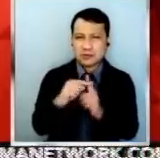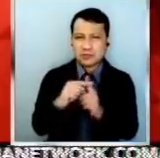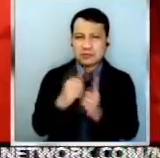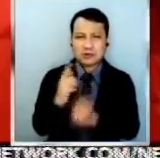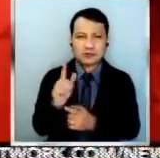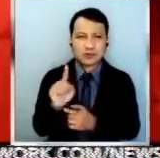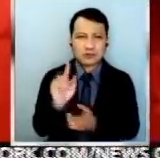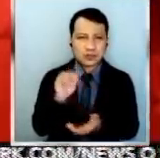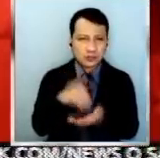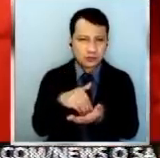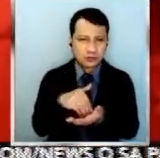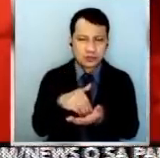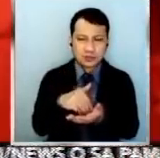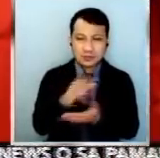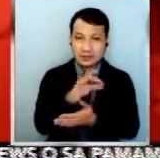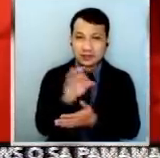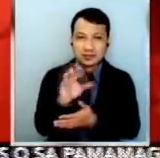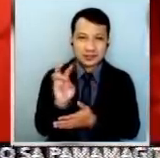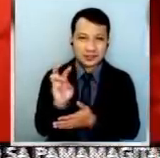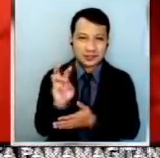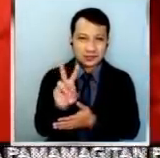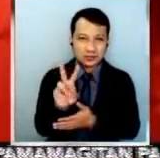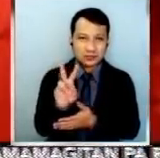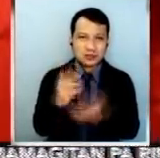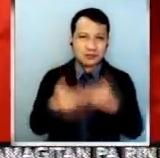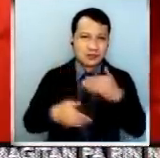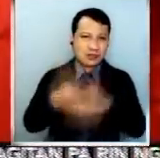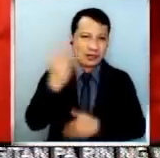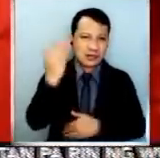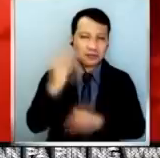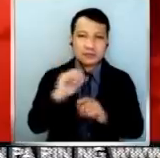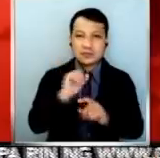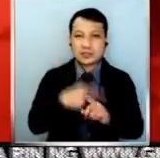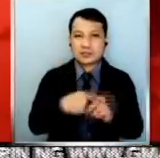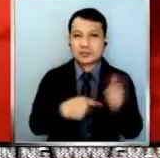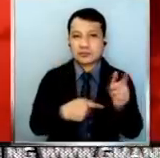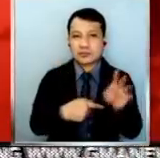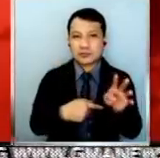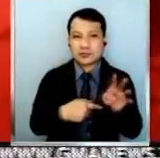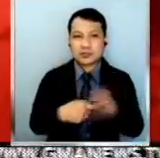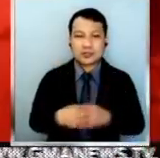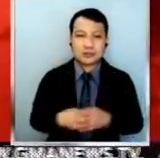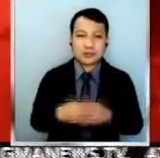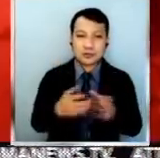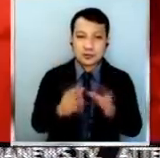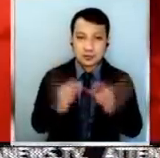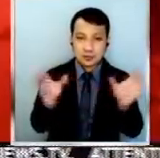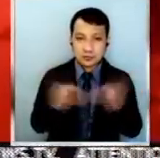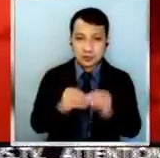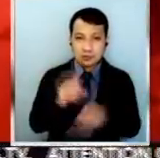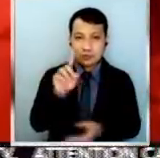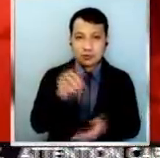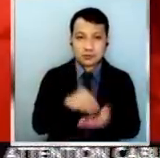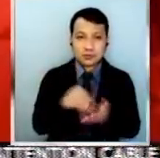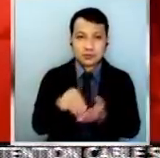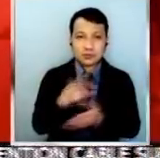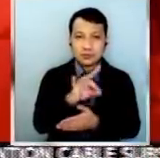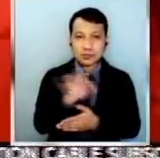21,962 po yan, pinakamataas mula noong April 24. Kaya umabot na sa